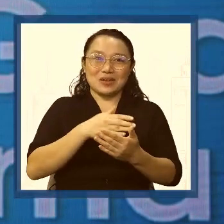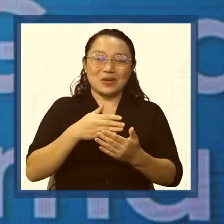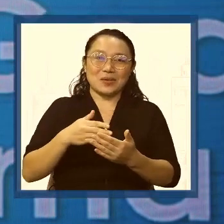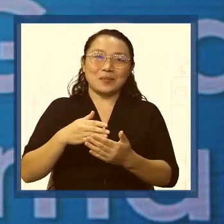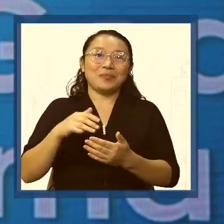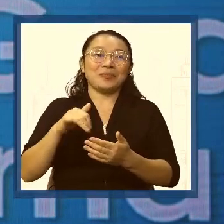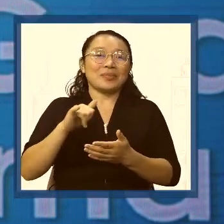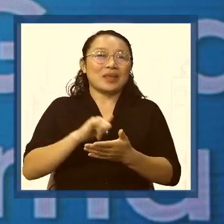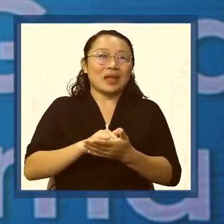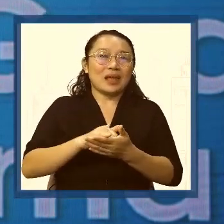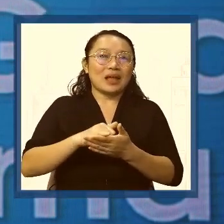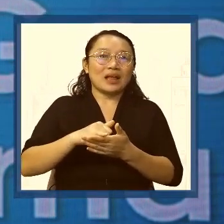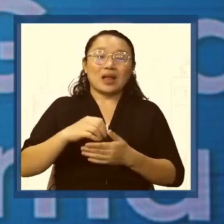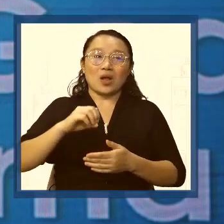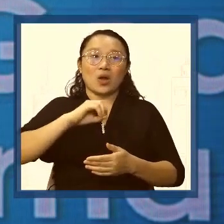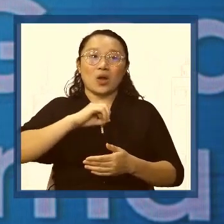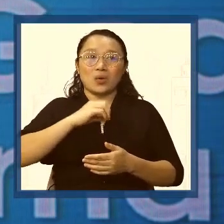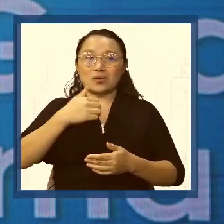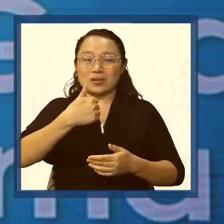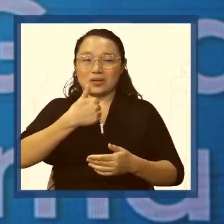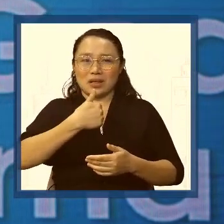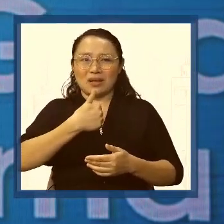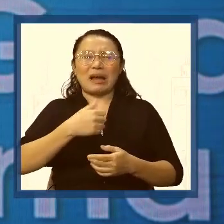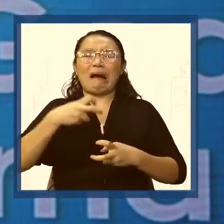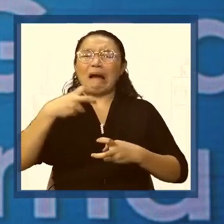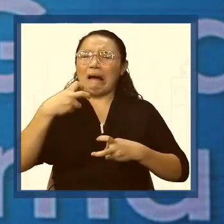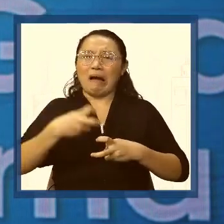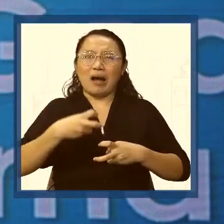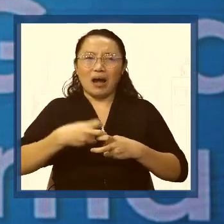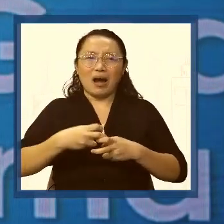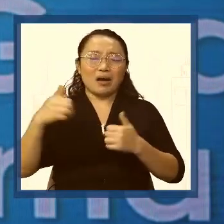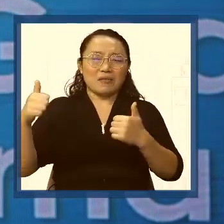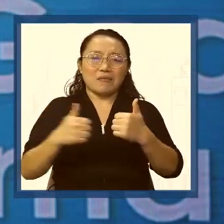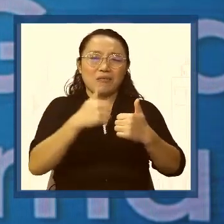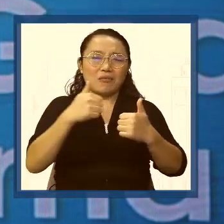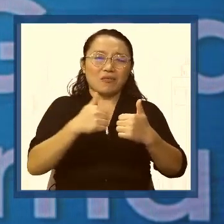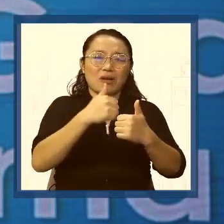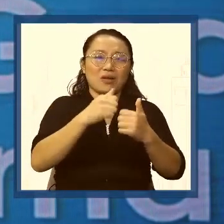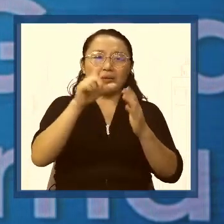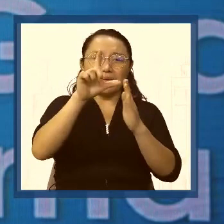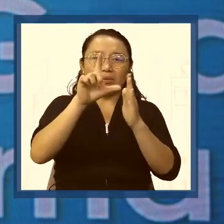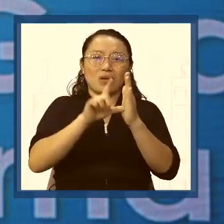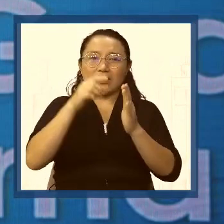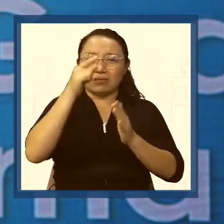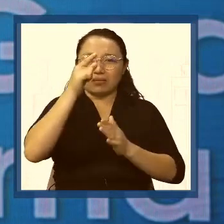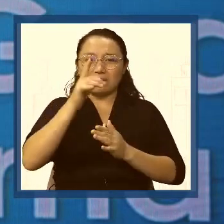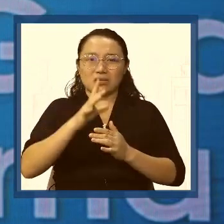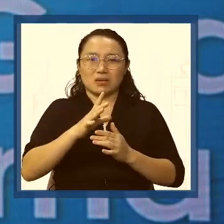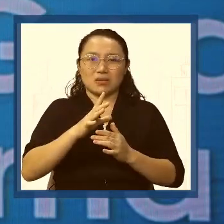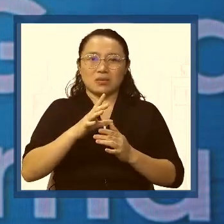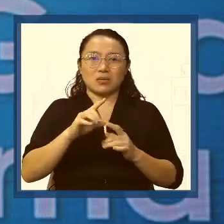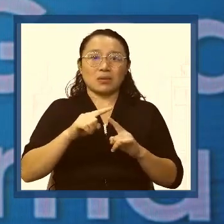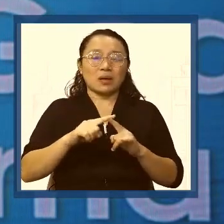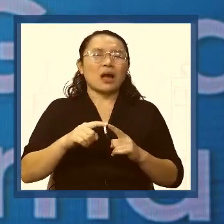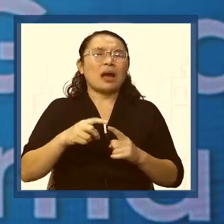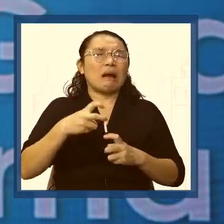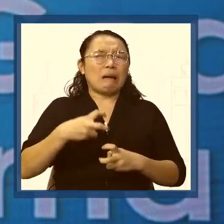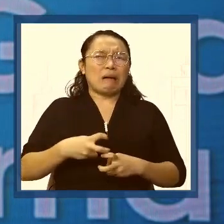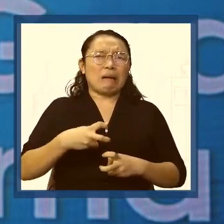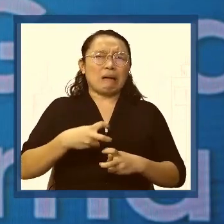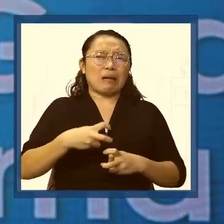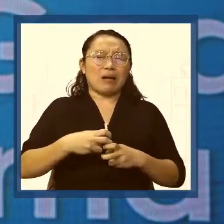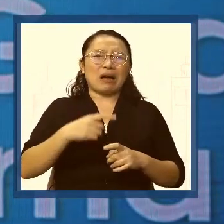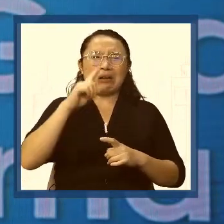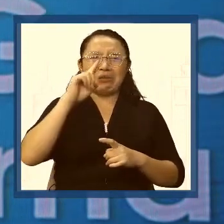sa atong pagkatauhanon, makaingutan lisod, tumanon ang kasuguan. Makay hong tao sa nga budlay kini alang